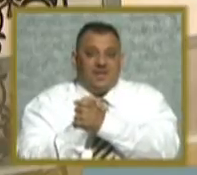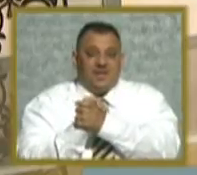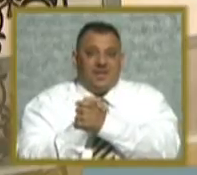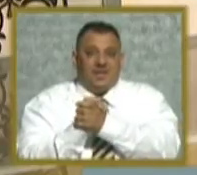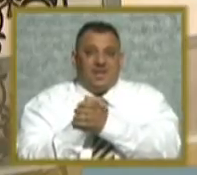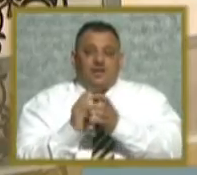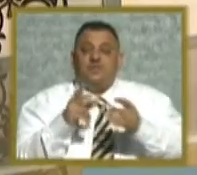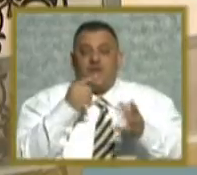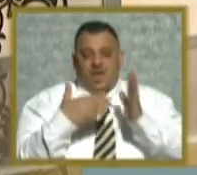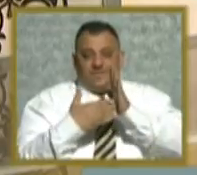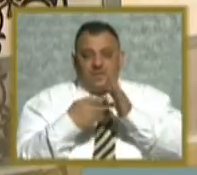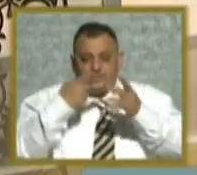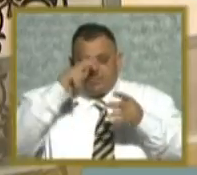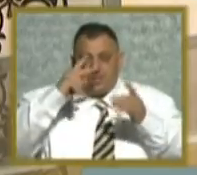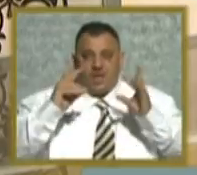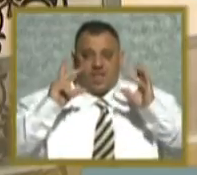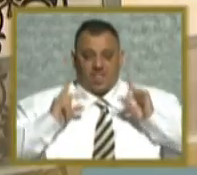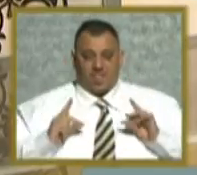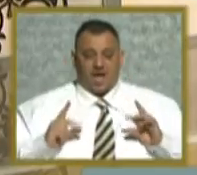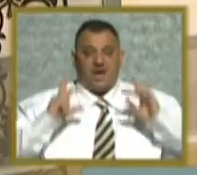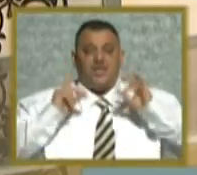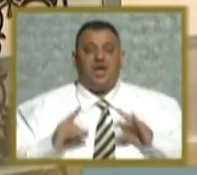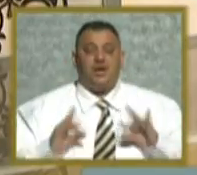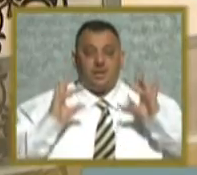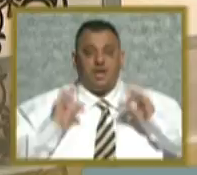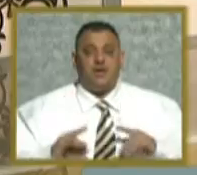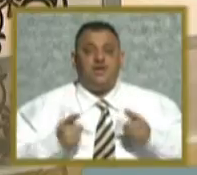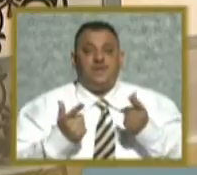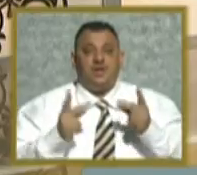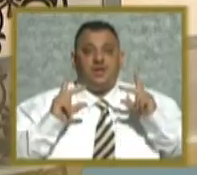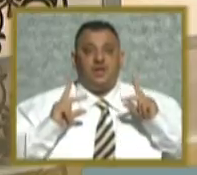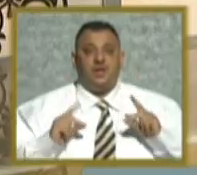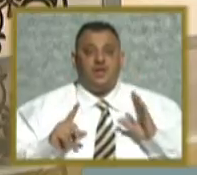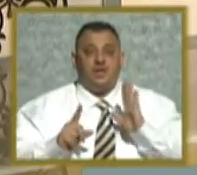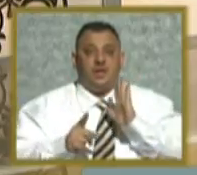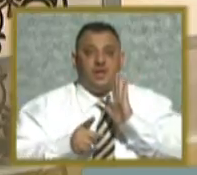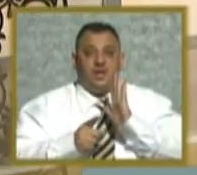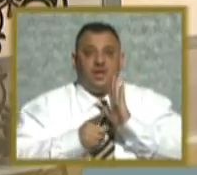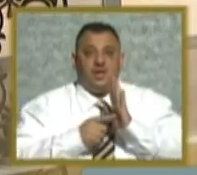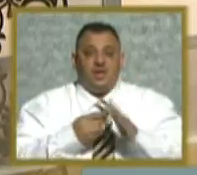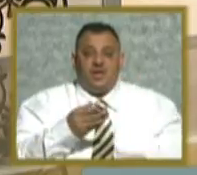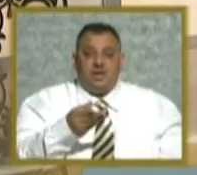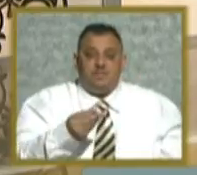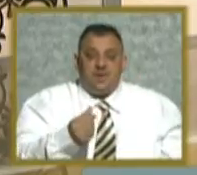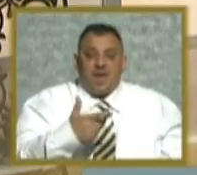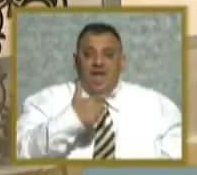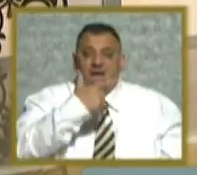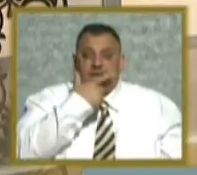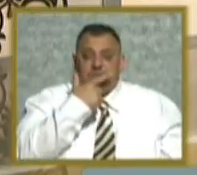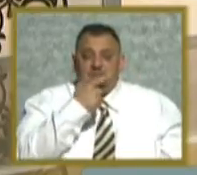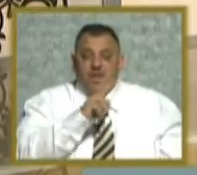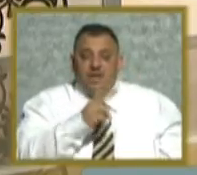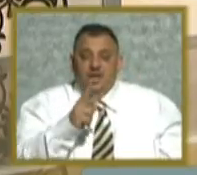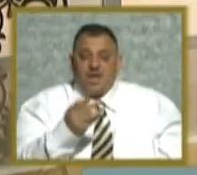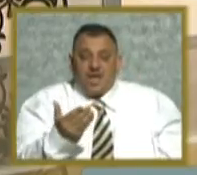بسأل عن الطهارة. عن الطهارة تفضل. نعم نعم، مثل خروج الوزي والمذي إيه؟